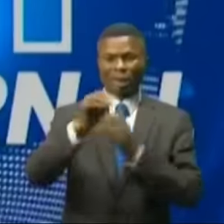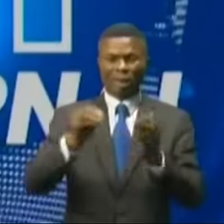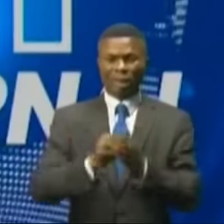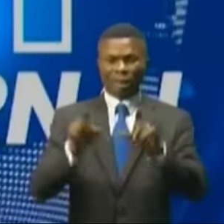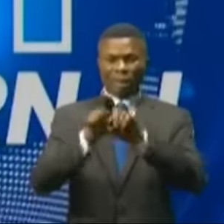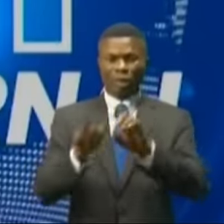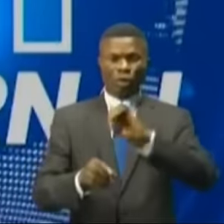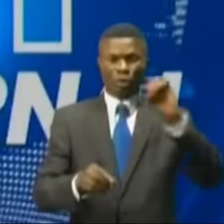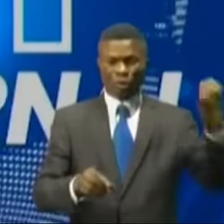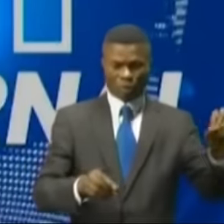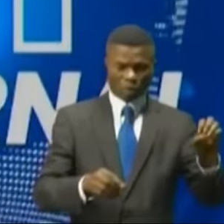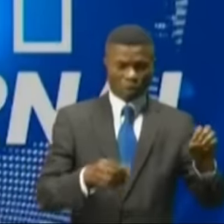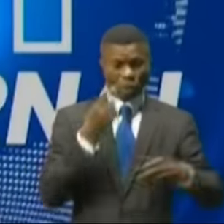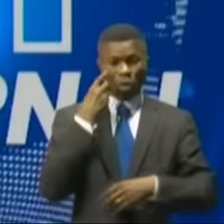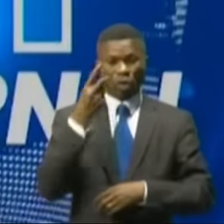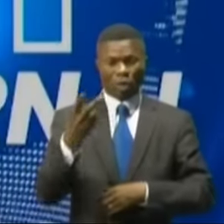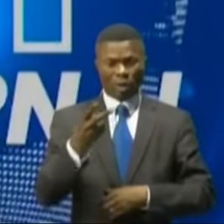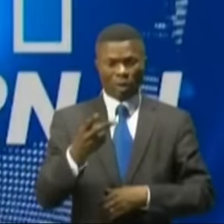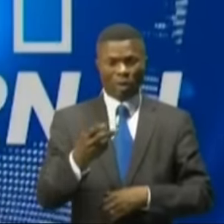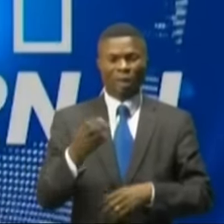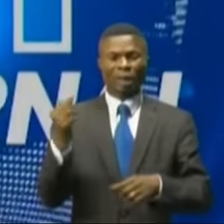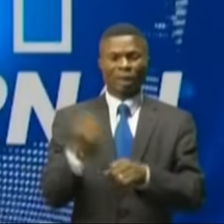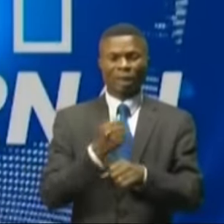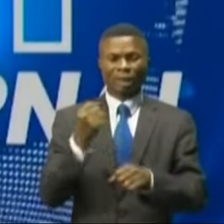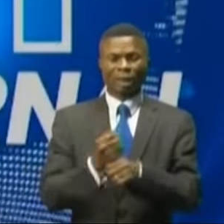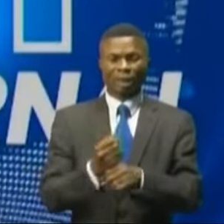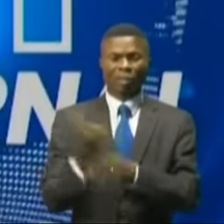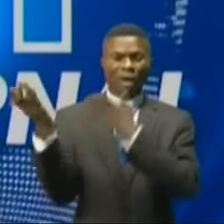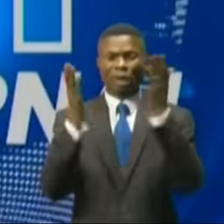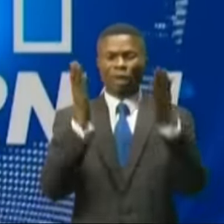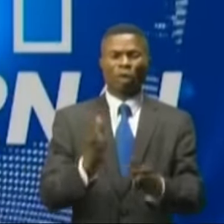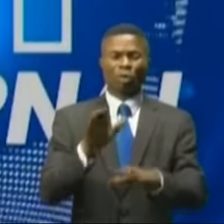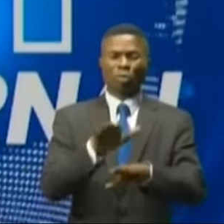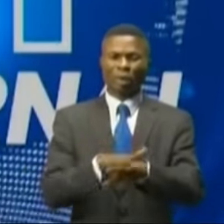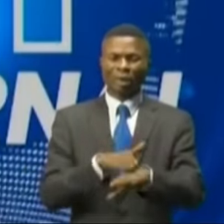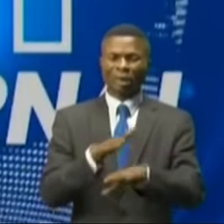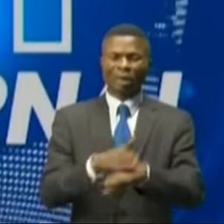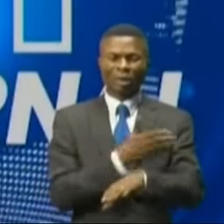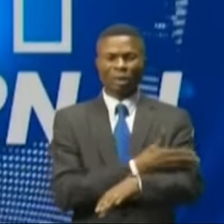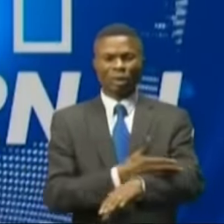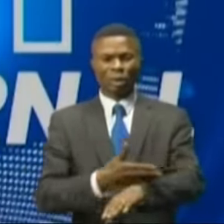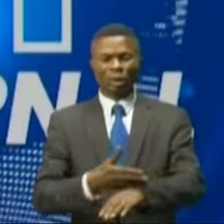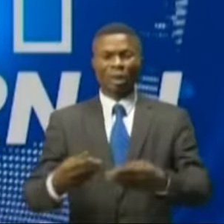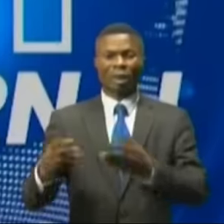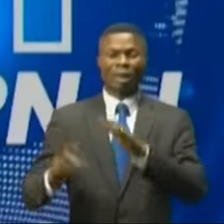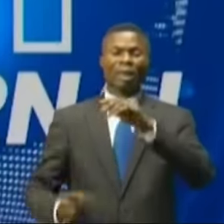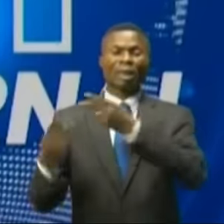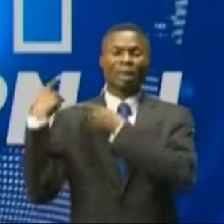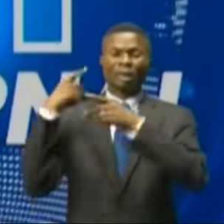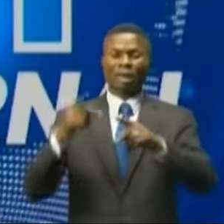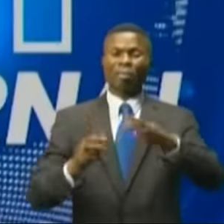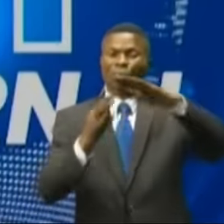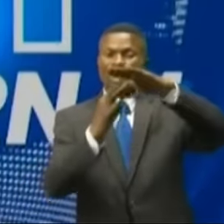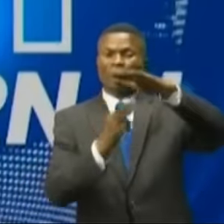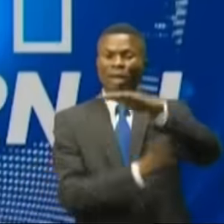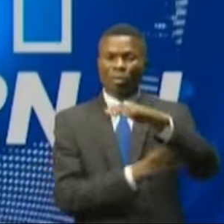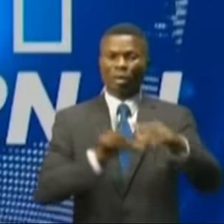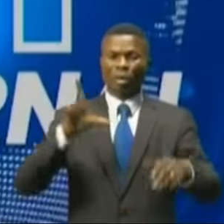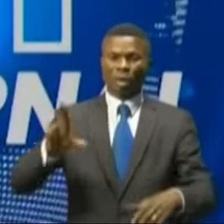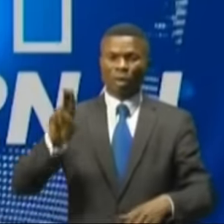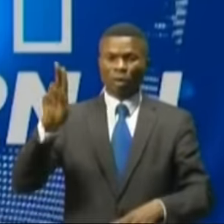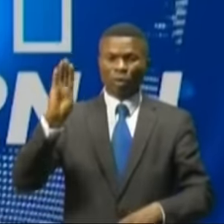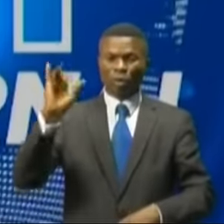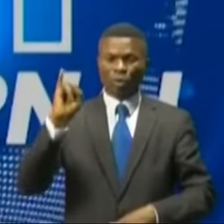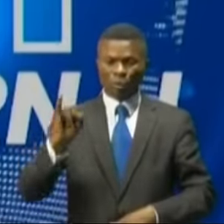oriental. On y observe un ralentissement des échanges commerciaux depuis l'effondrement dimanche dernier du pont Loubi situé